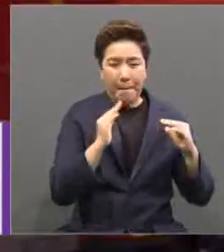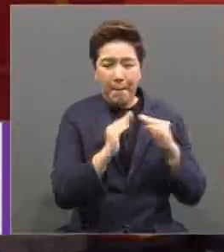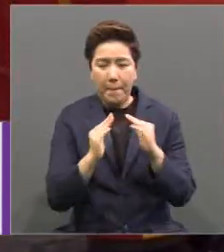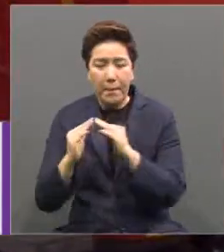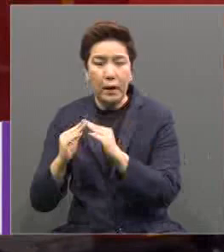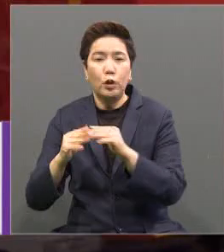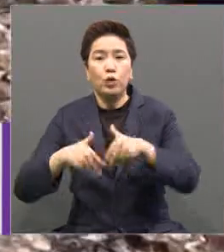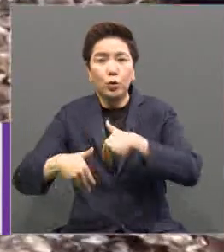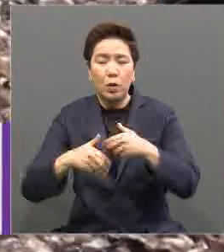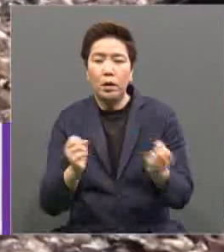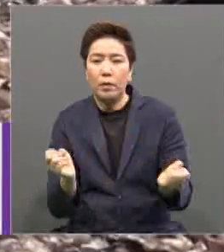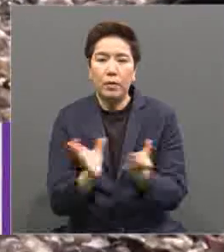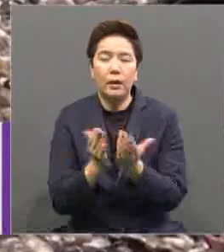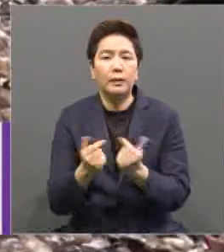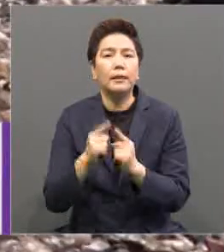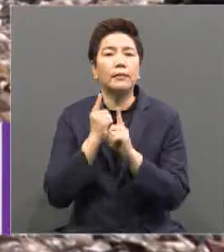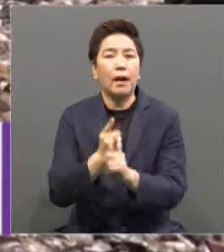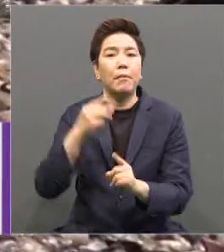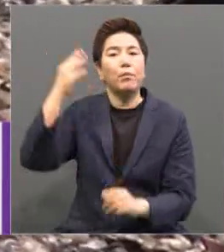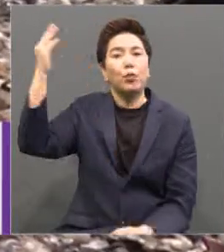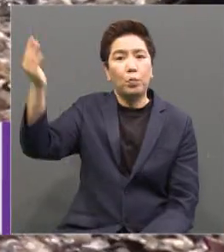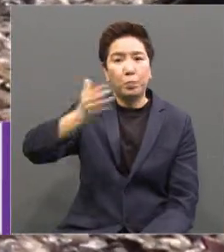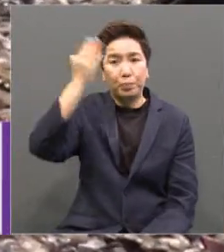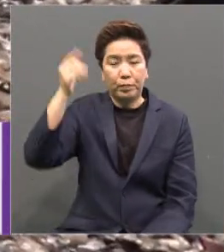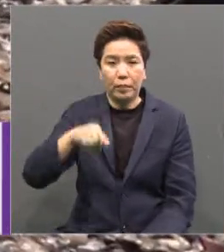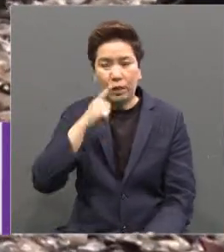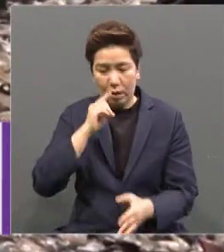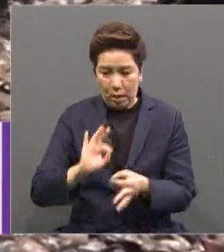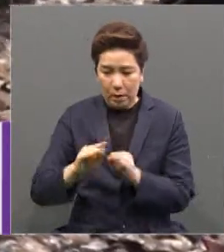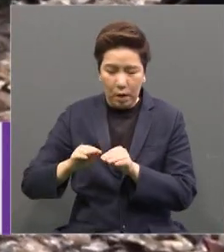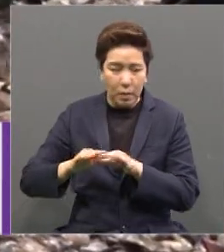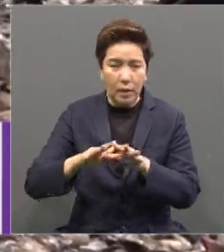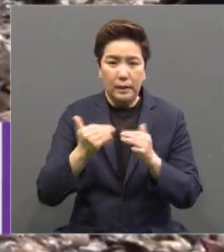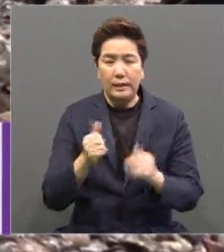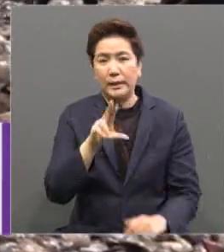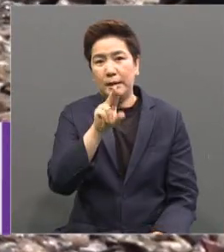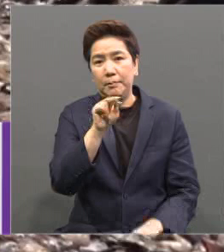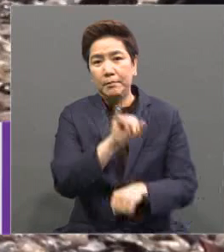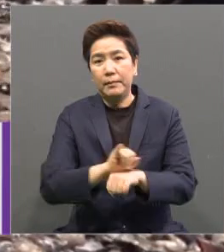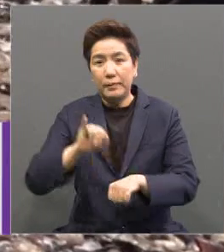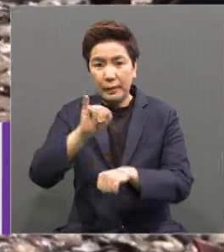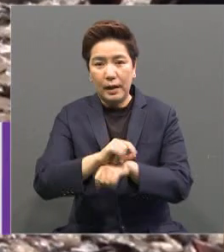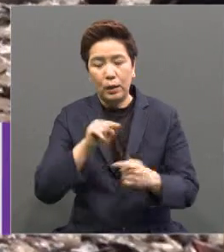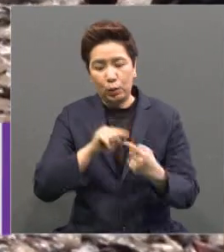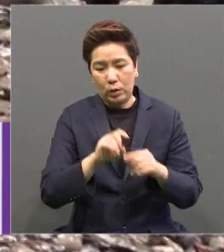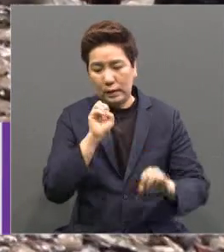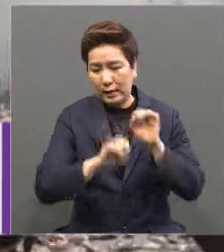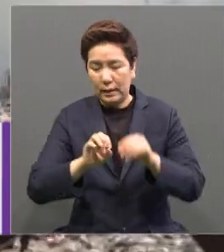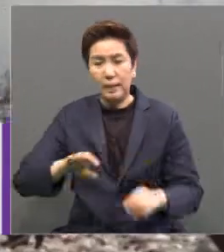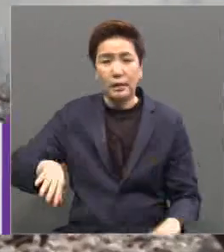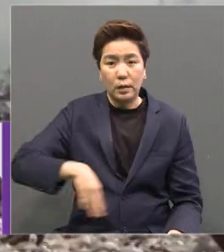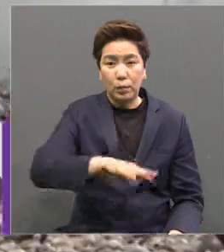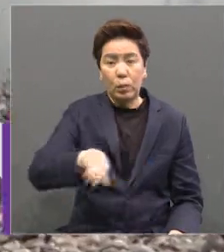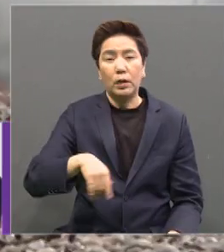วก็ชุมชนนะครับก็เป็นไปตามทิศทางลมด้วยตอนนี้เนี่ยไฟได้ลุกลามเกินกว่า30ไร่นะของพื้นที่บ่อขยะซึ่งมีทั้งหมดเนี่ยอยู่ที่